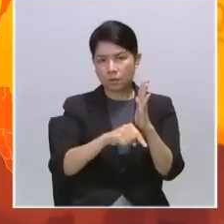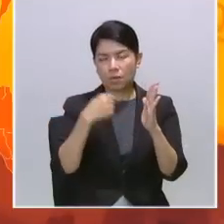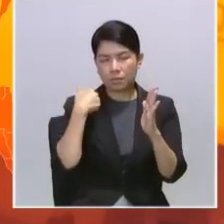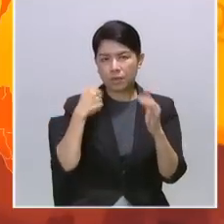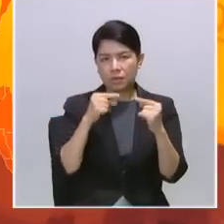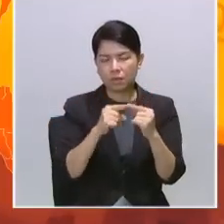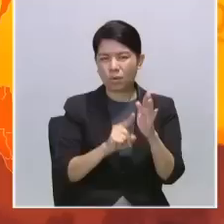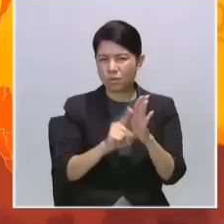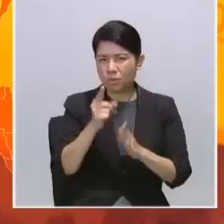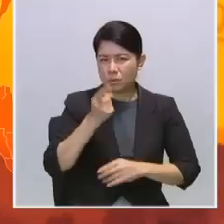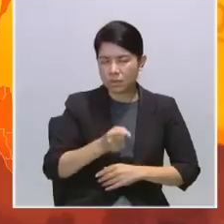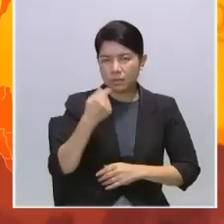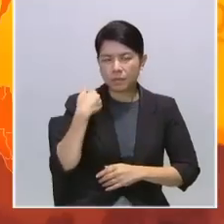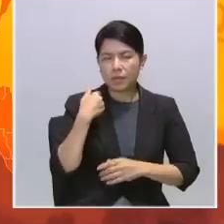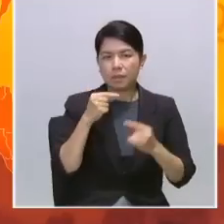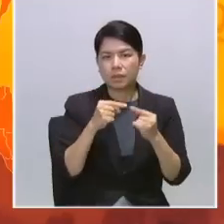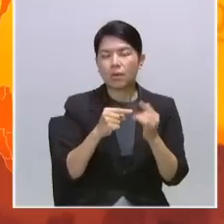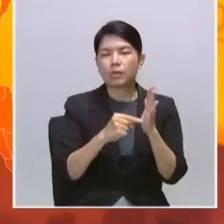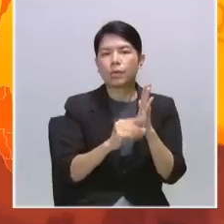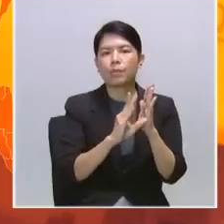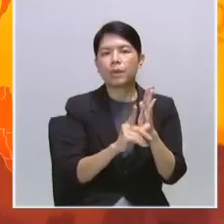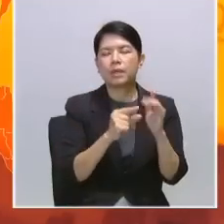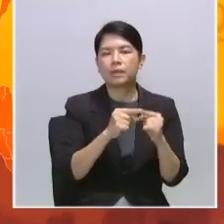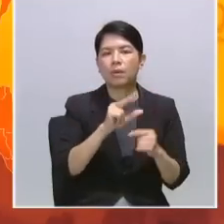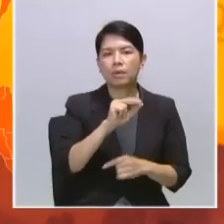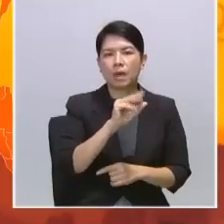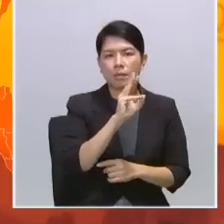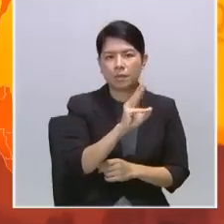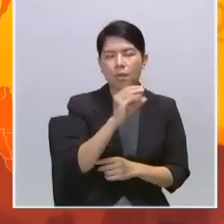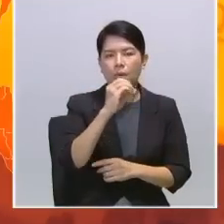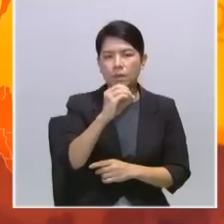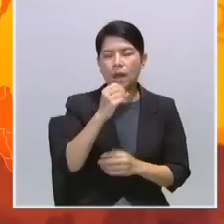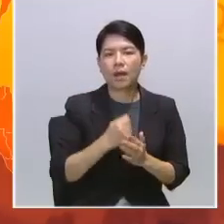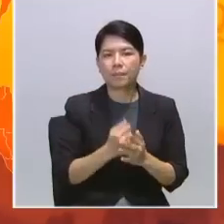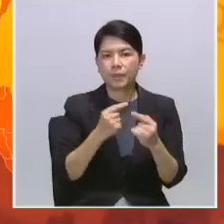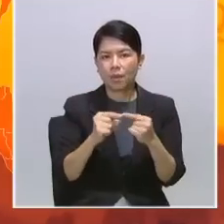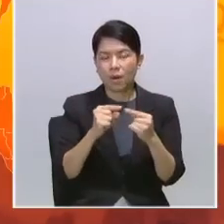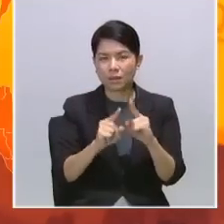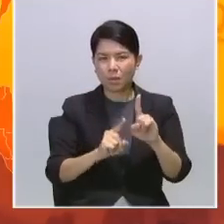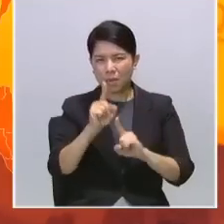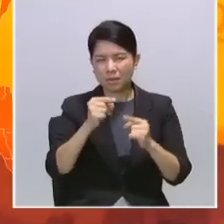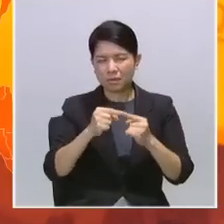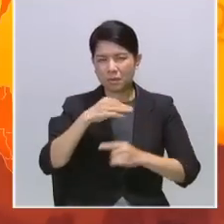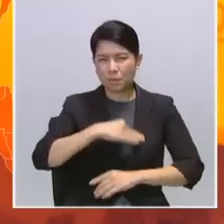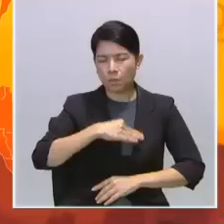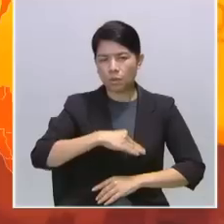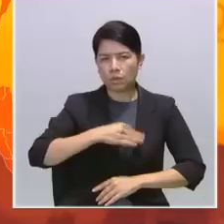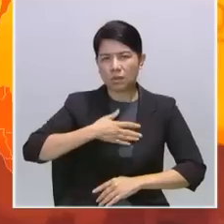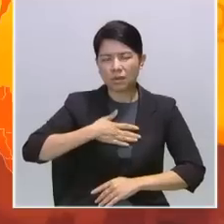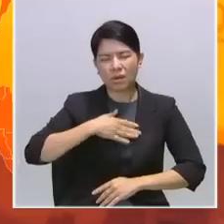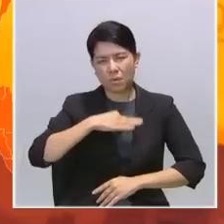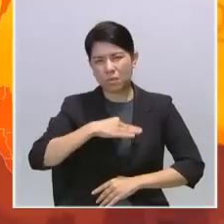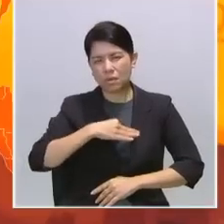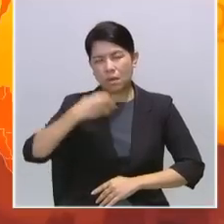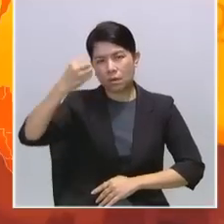มิสูงสุดอยู่ที่แหลมฉบังจังหวัดชลบุรี36องศาเซลเซียสแต่ค่าดัชนีความร้อนคือความร้อนที่เ